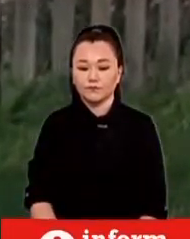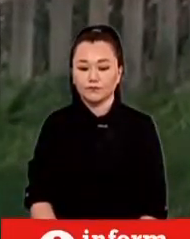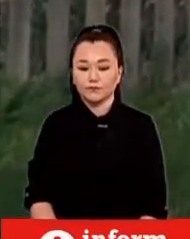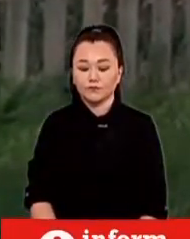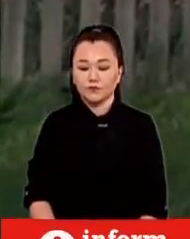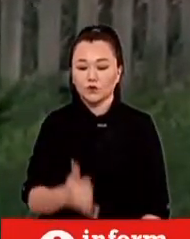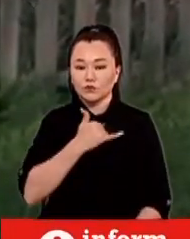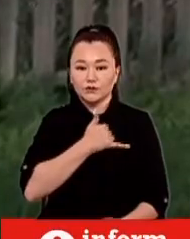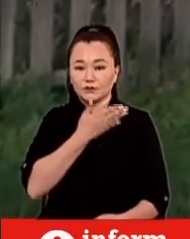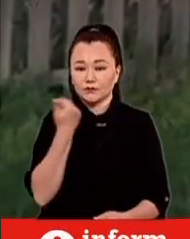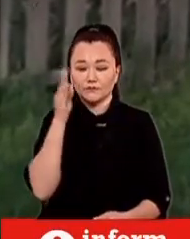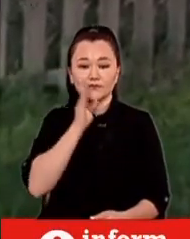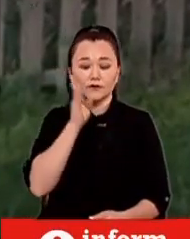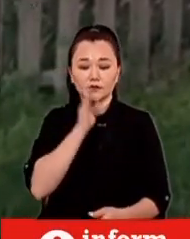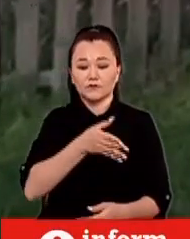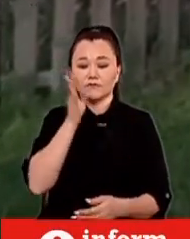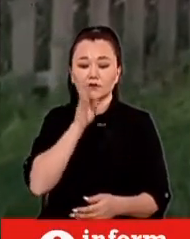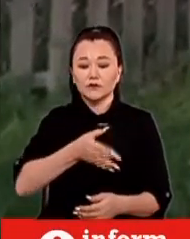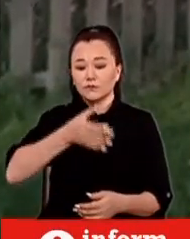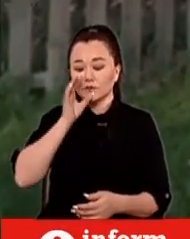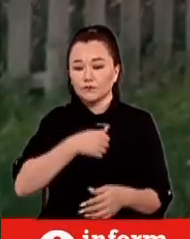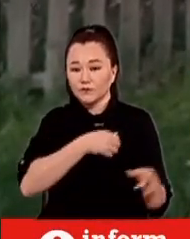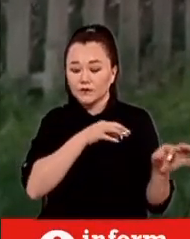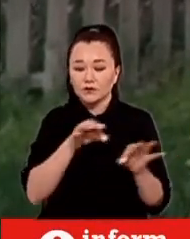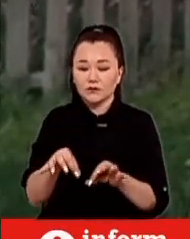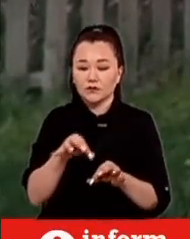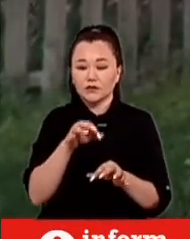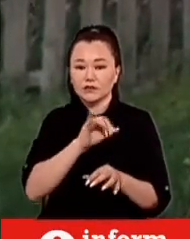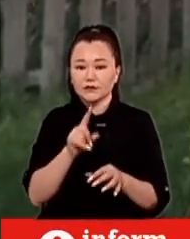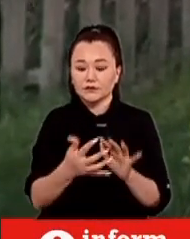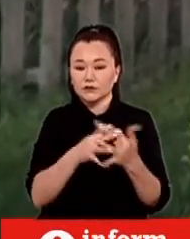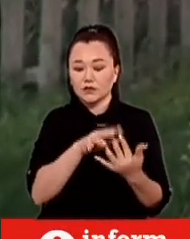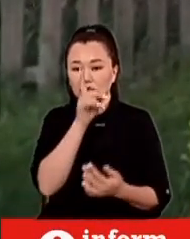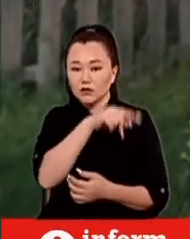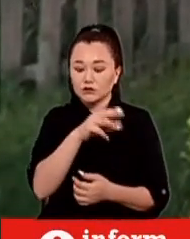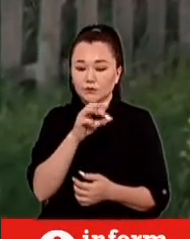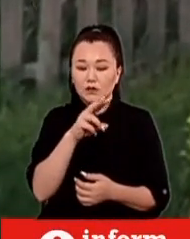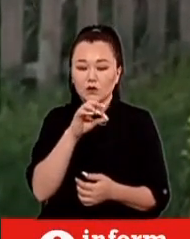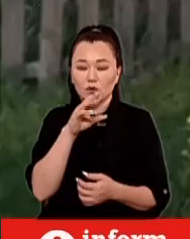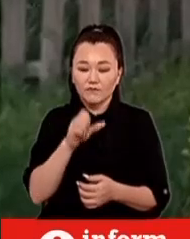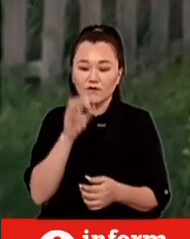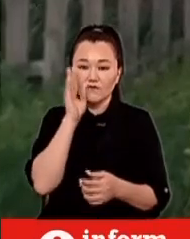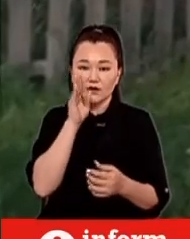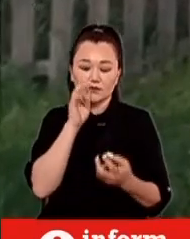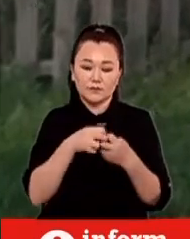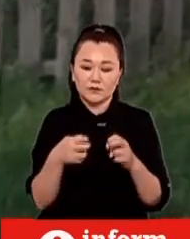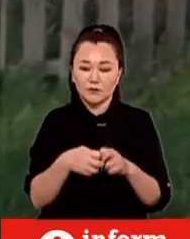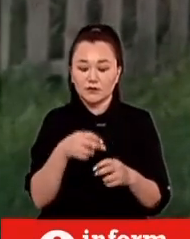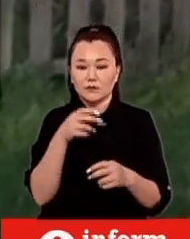У нас нет воды. Питьевую воду мы возим со Шмелевки, но и там бывают перебои с водой. Не всегда